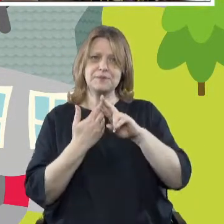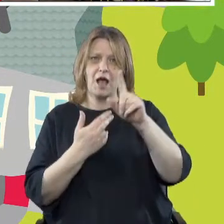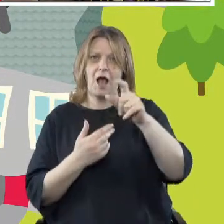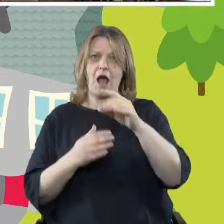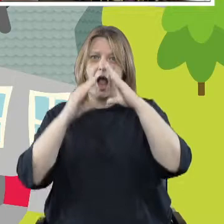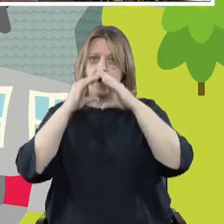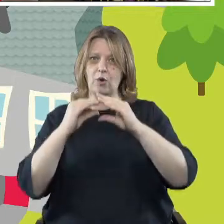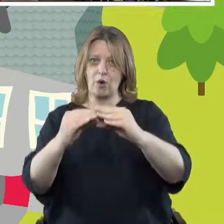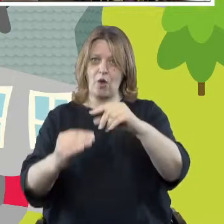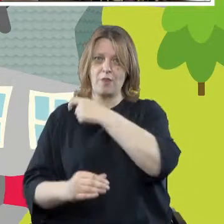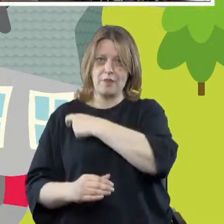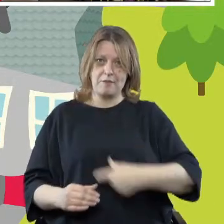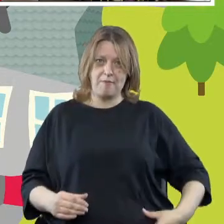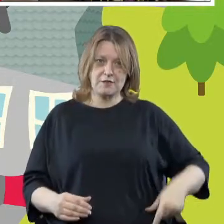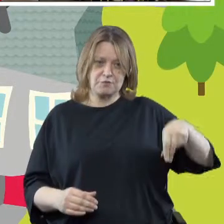pasy?